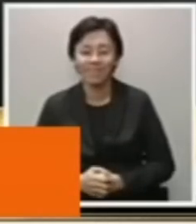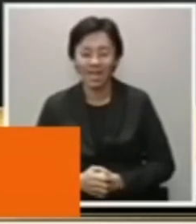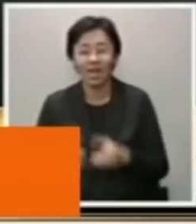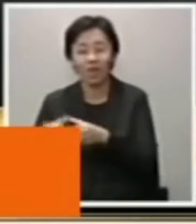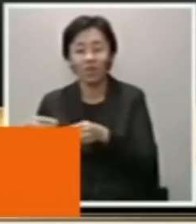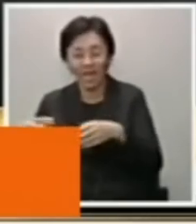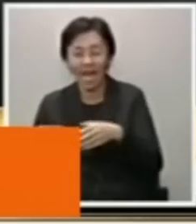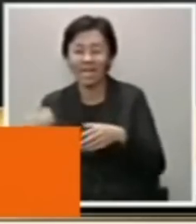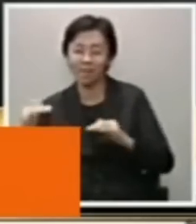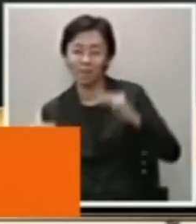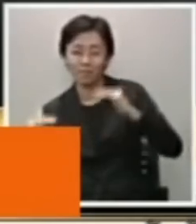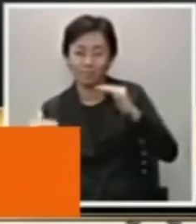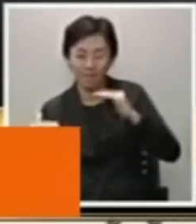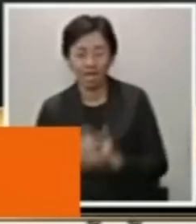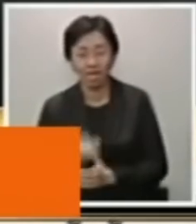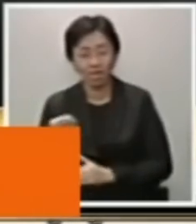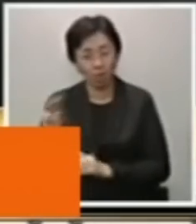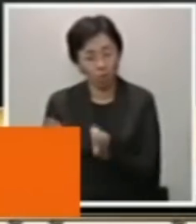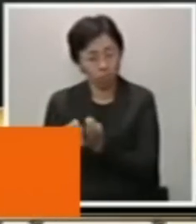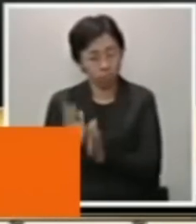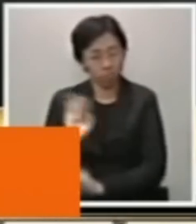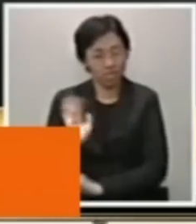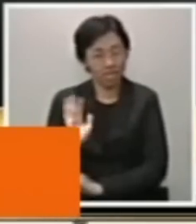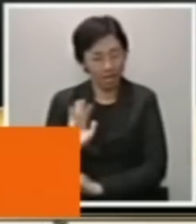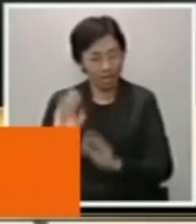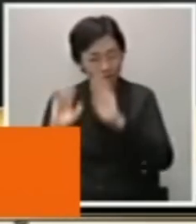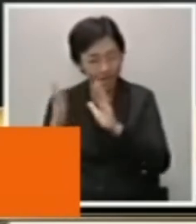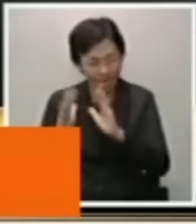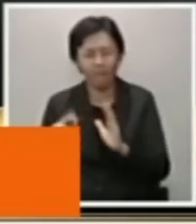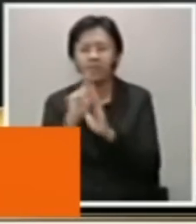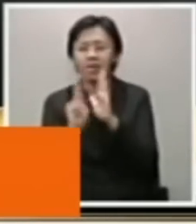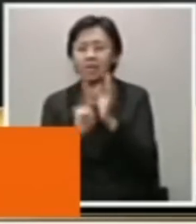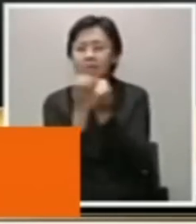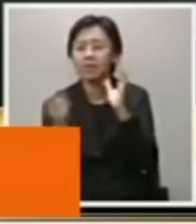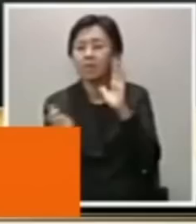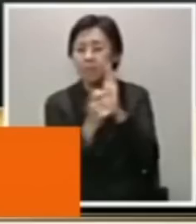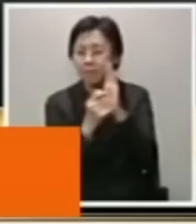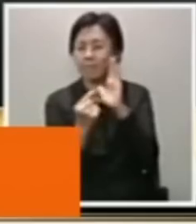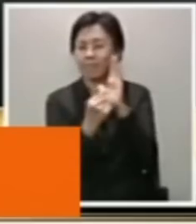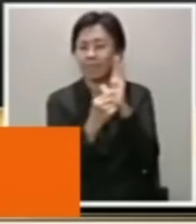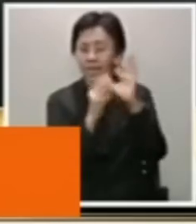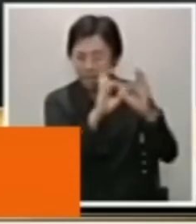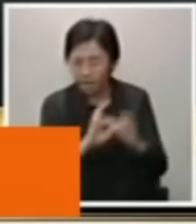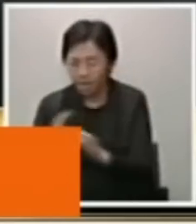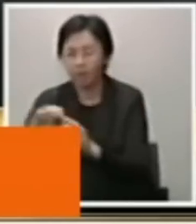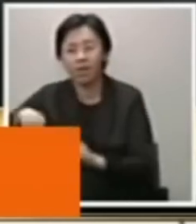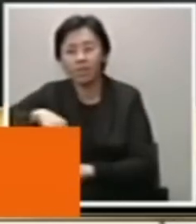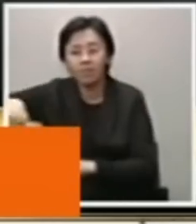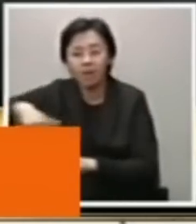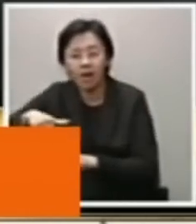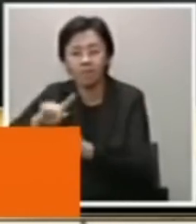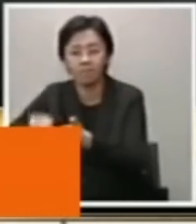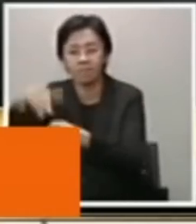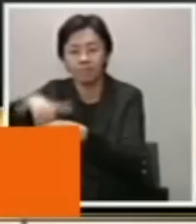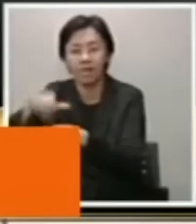นะแล้วไม่ได้ใช้คะแนนเสียงของสว.มันเลยบทบัญญัติมีมาแล้วและท่านก็ใช้บทบัญญัตินี้แหละในการเข้ามา